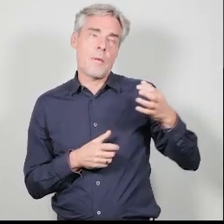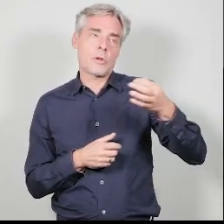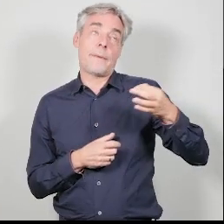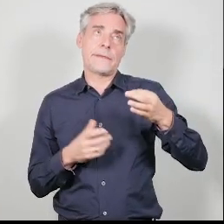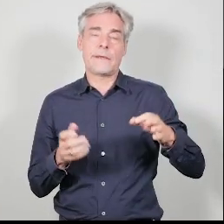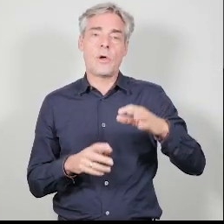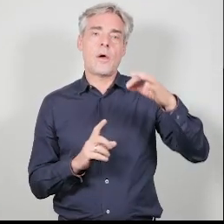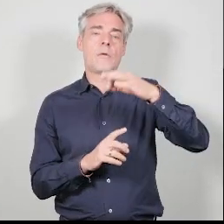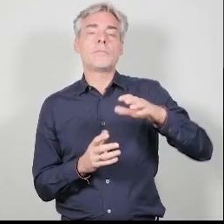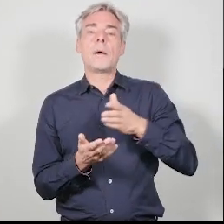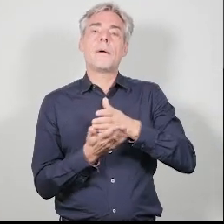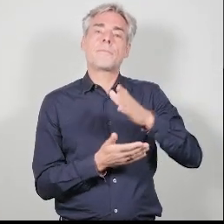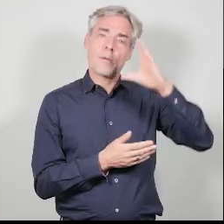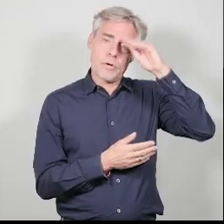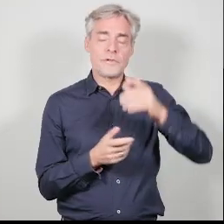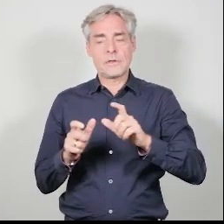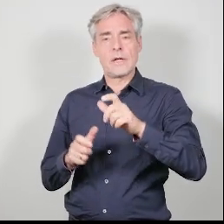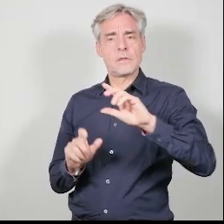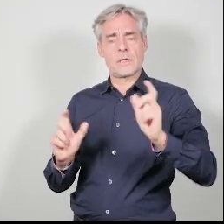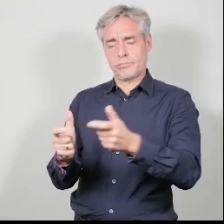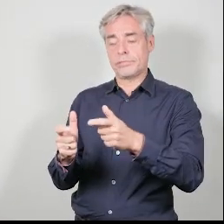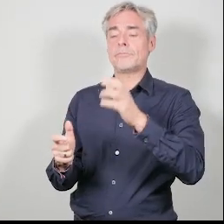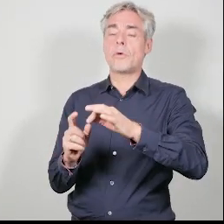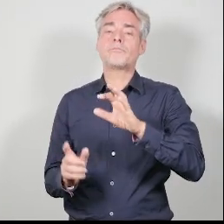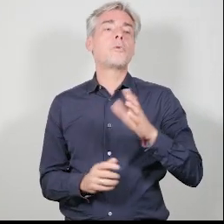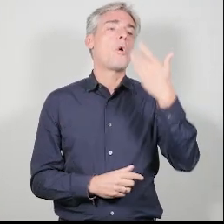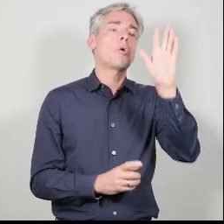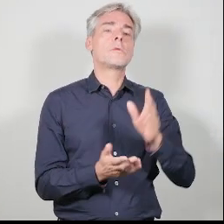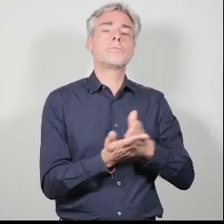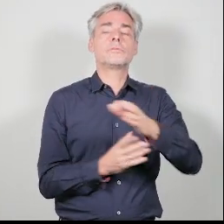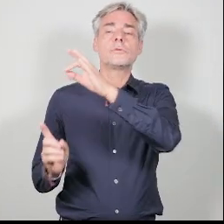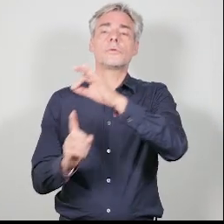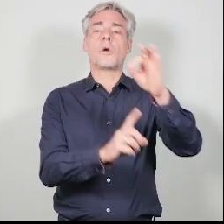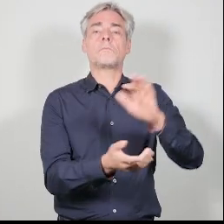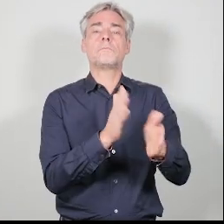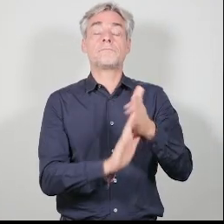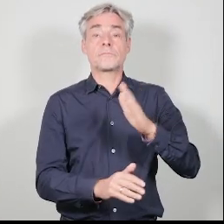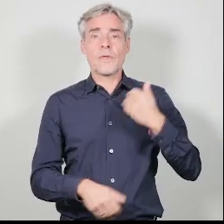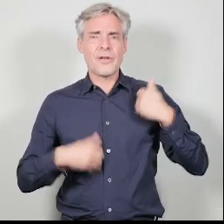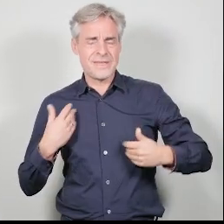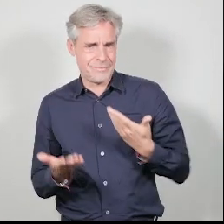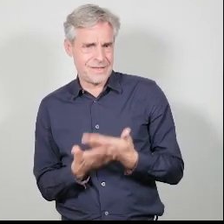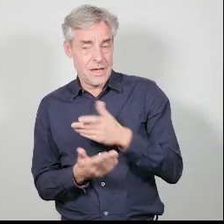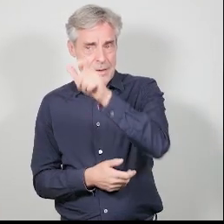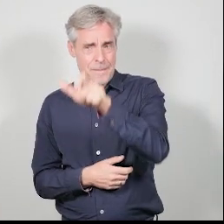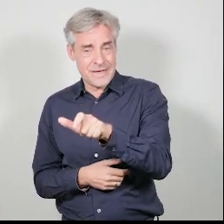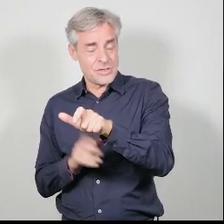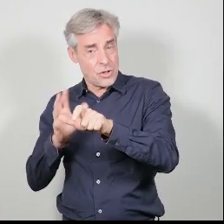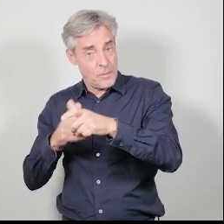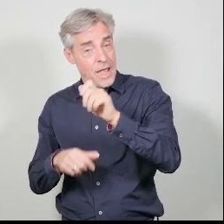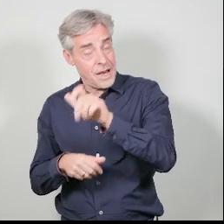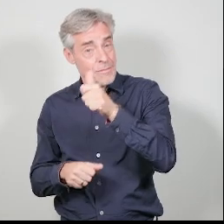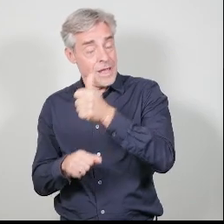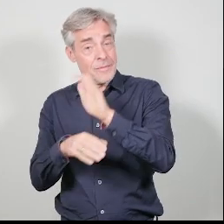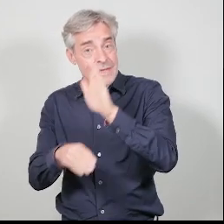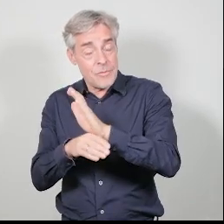de l'orientation. Des professionnels posent un diagnostic et vous orientent. C'est le champ du handicap. comment la parole des personnes est remise au cœur de tout cela, comment